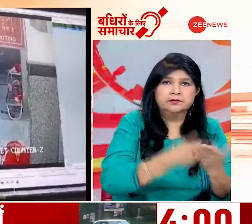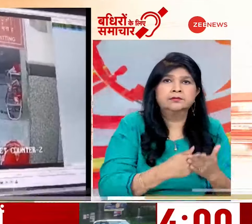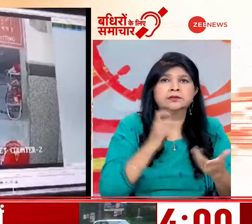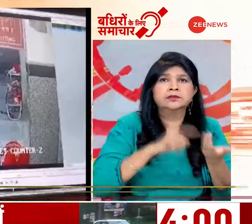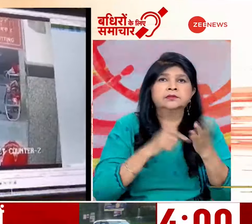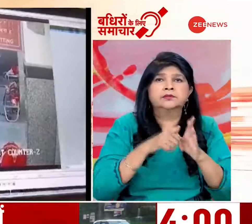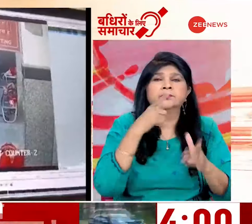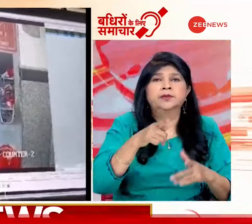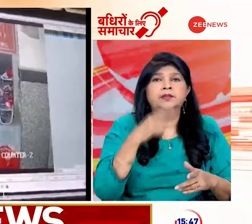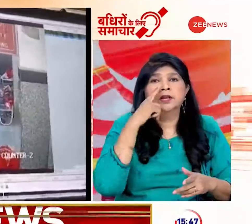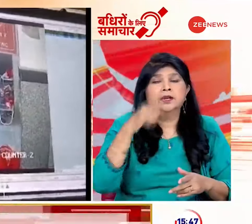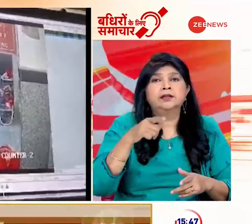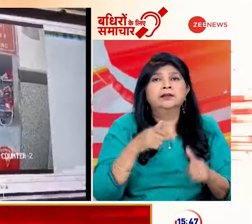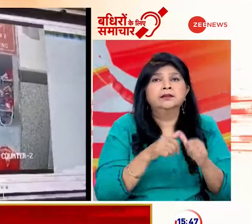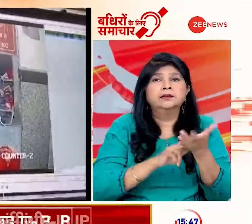है।